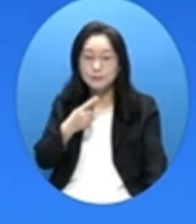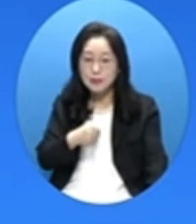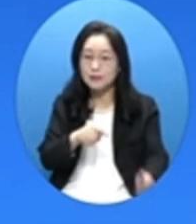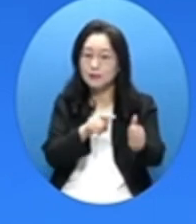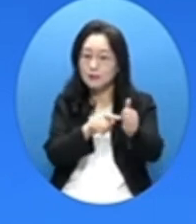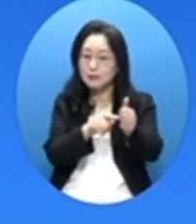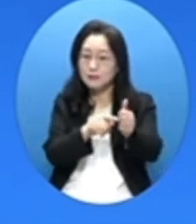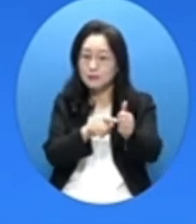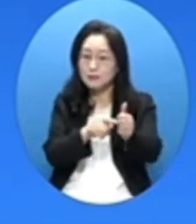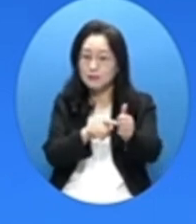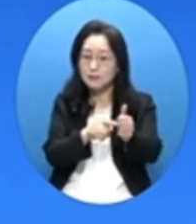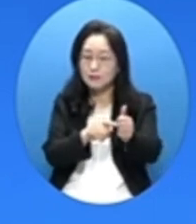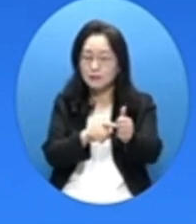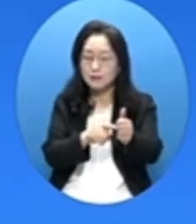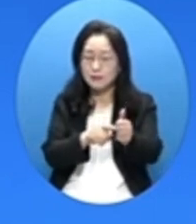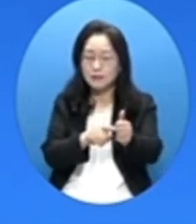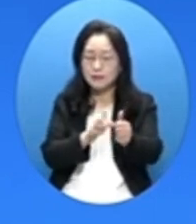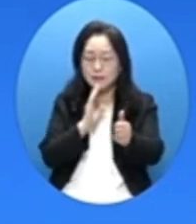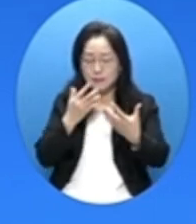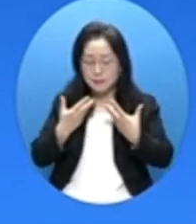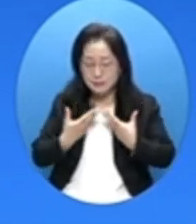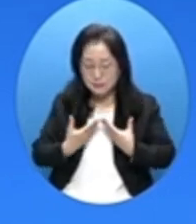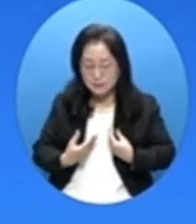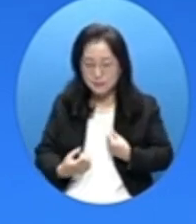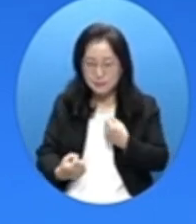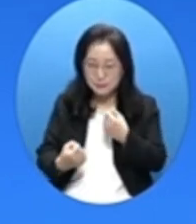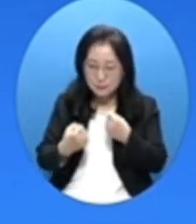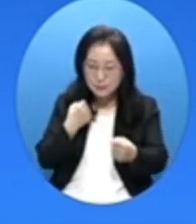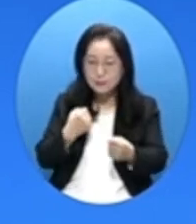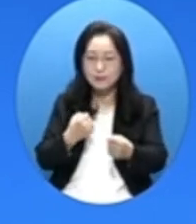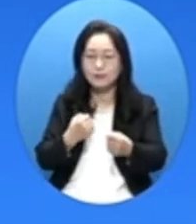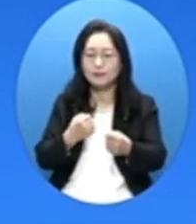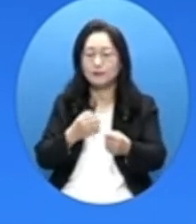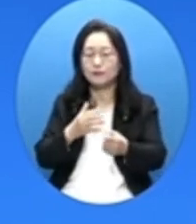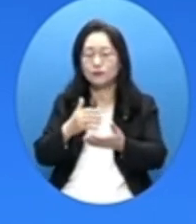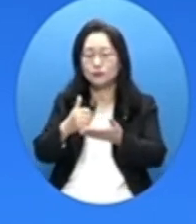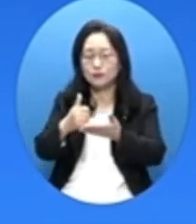그 절망의 자리에 주문으로